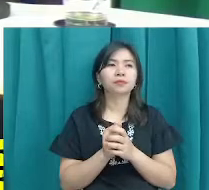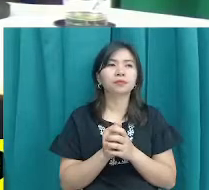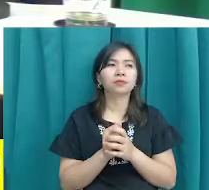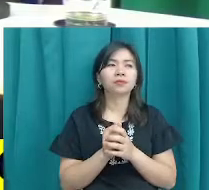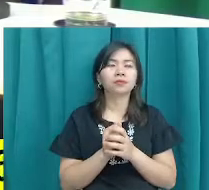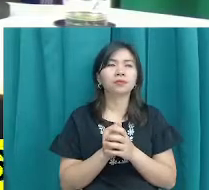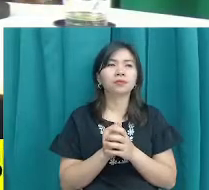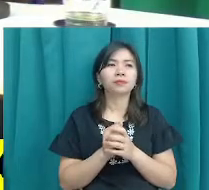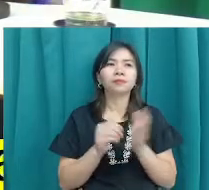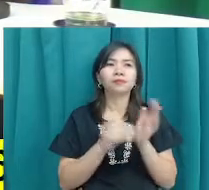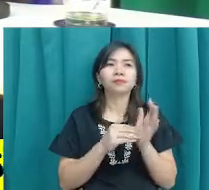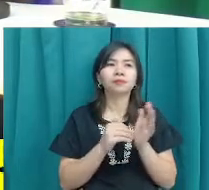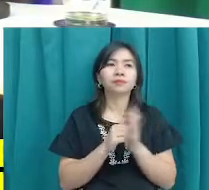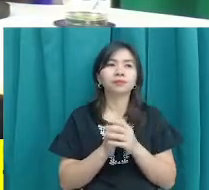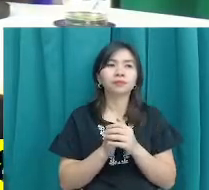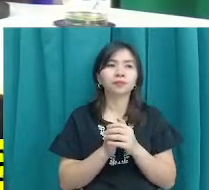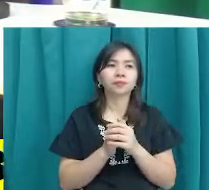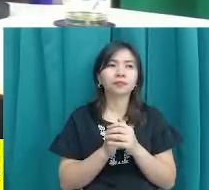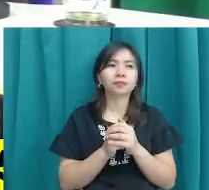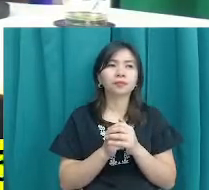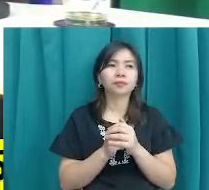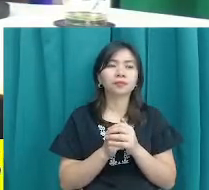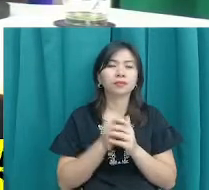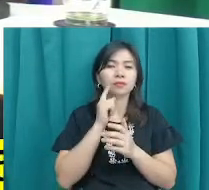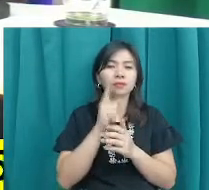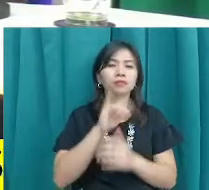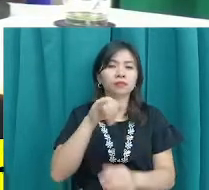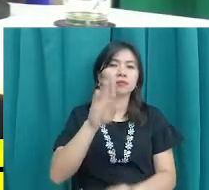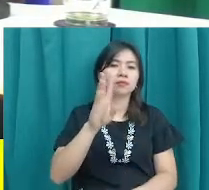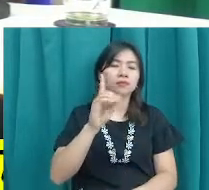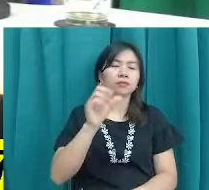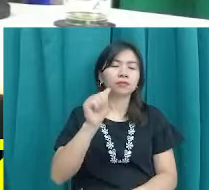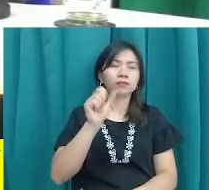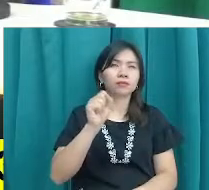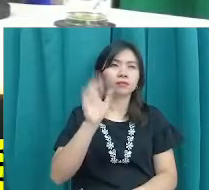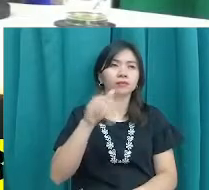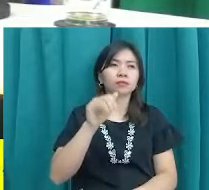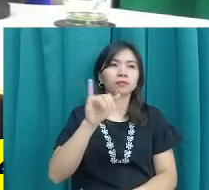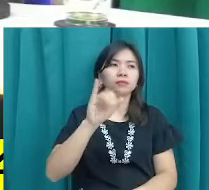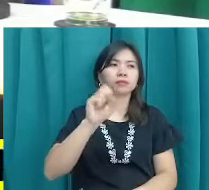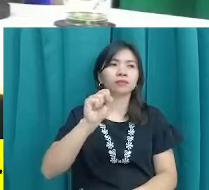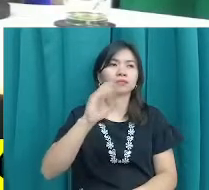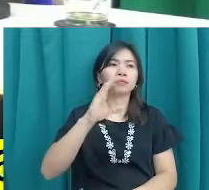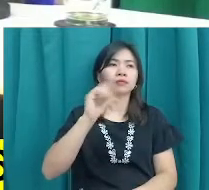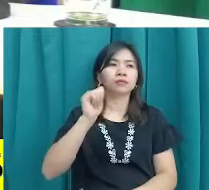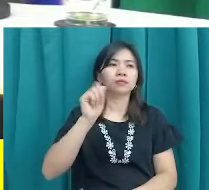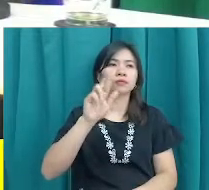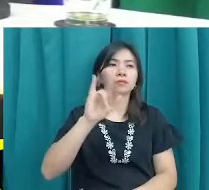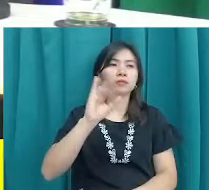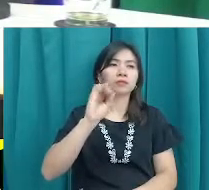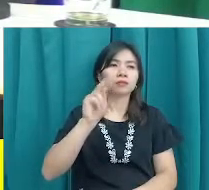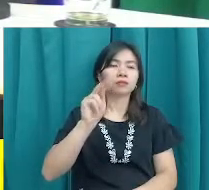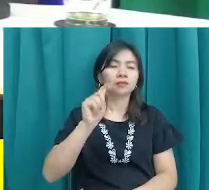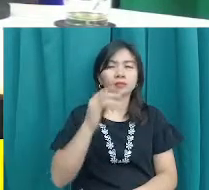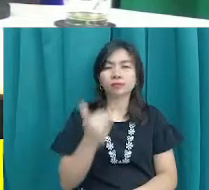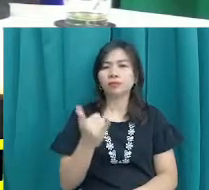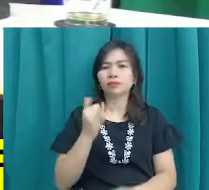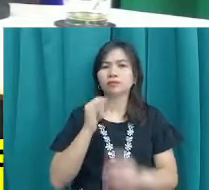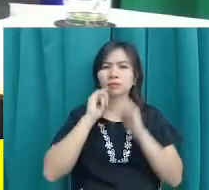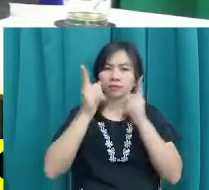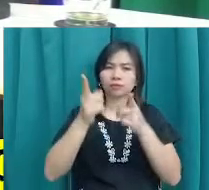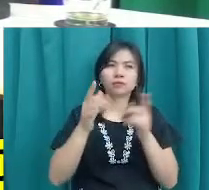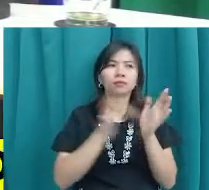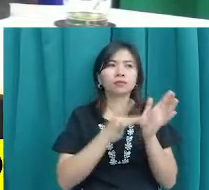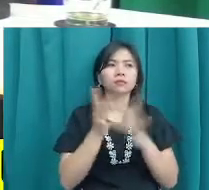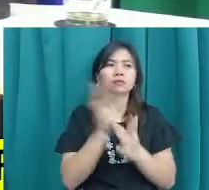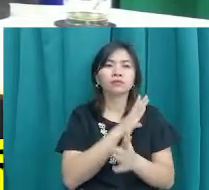ng... Judas Iscariot, Master, is it... ano to? Oh, yeah. Is it I? Sagot ng Panginoon,